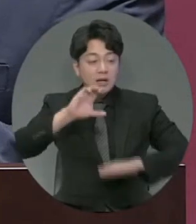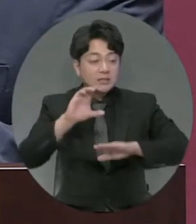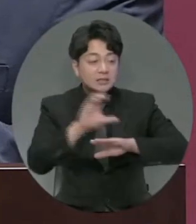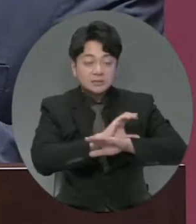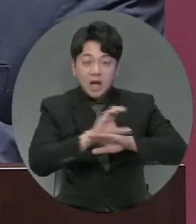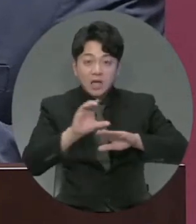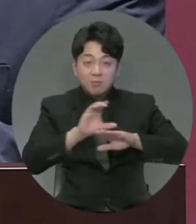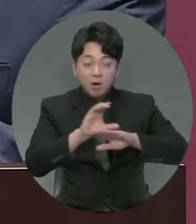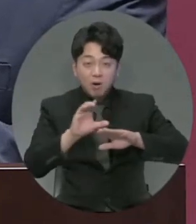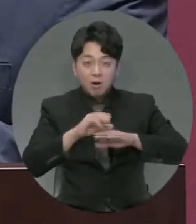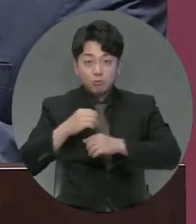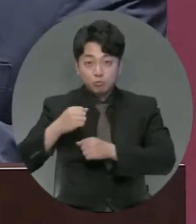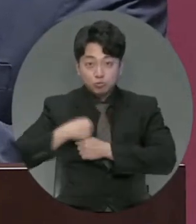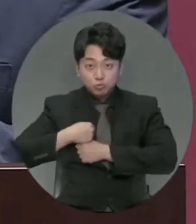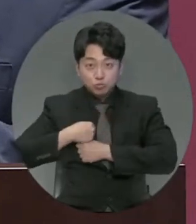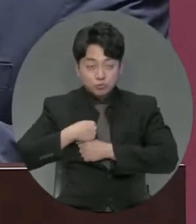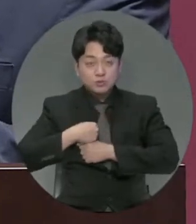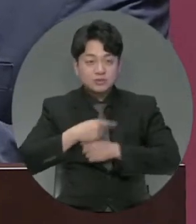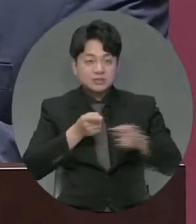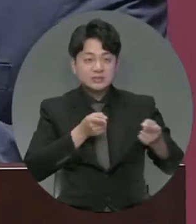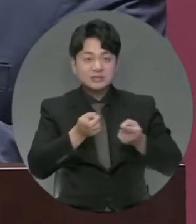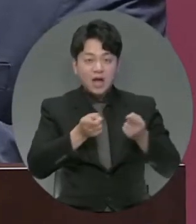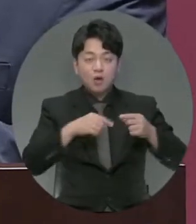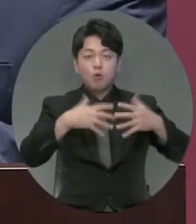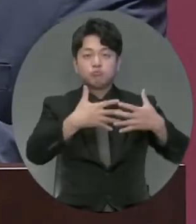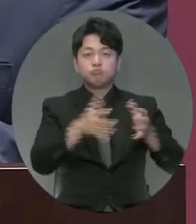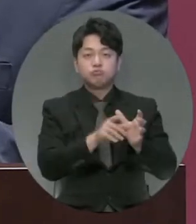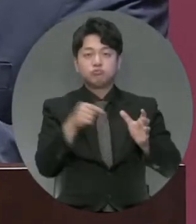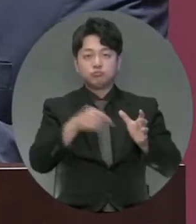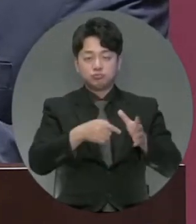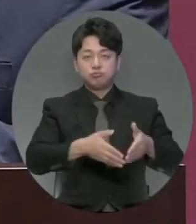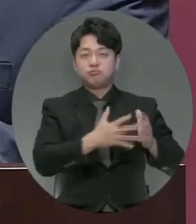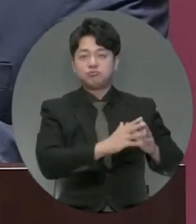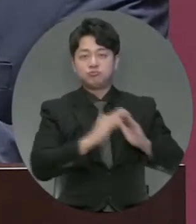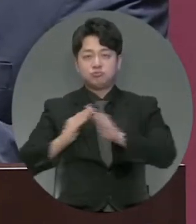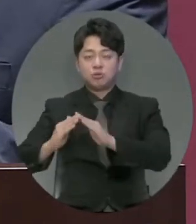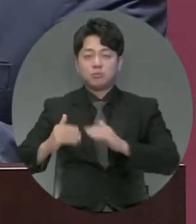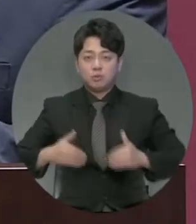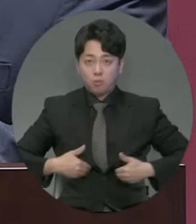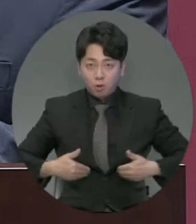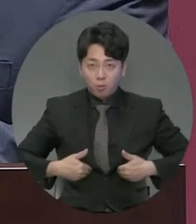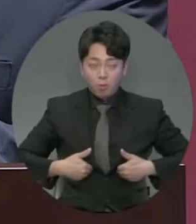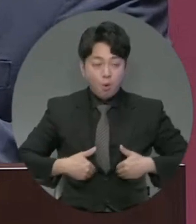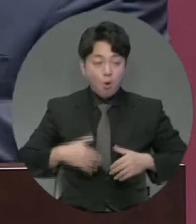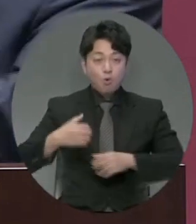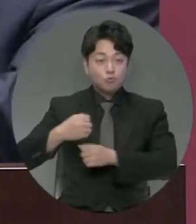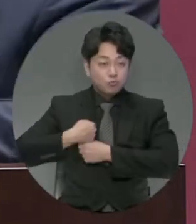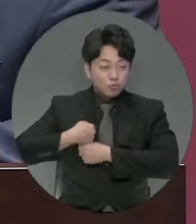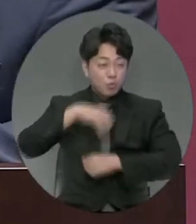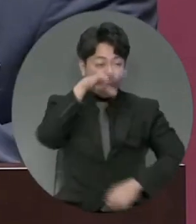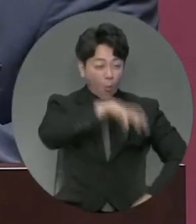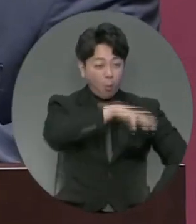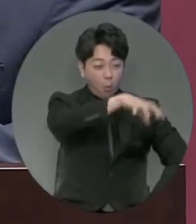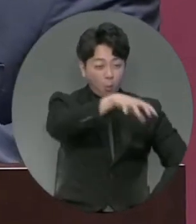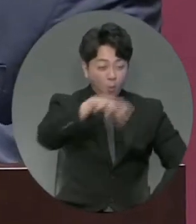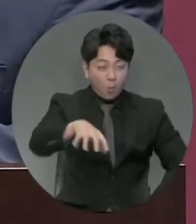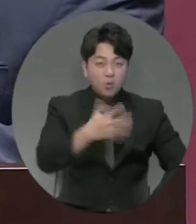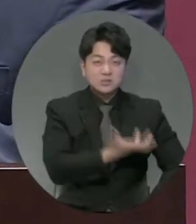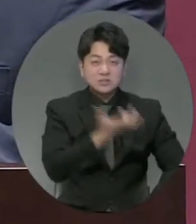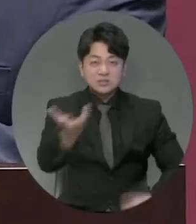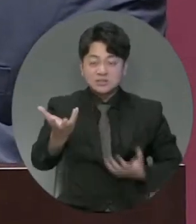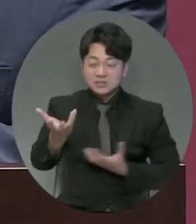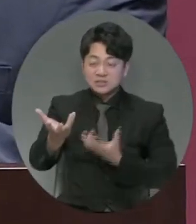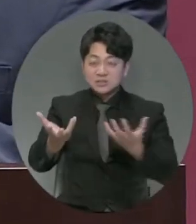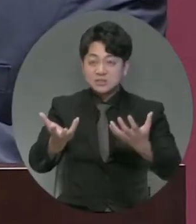사이버사령부도 이사해야 됩니다. 경호처와 작전통제부대 101단, 202단 이사하고 삶의 질을